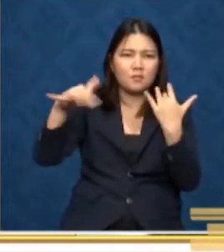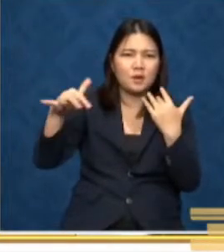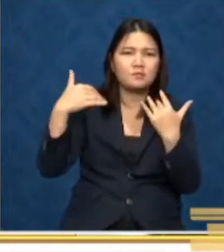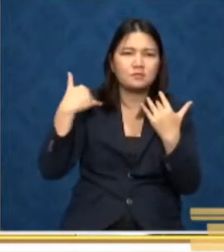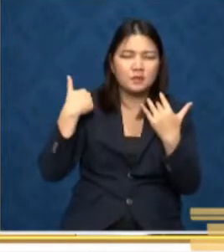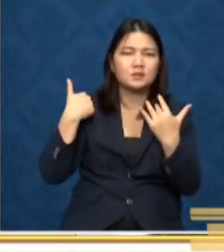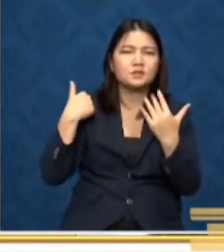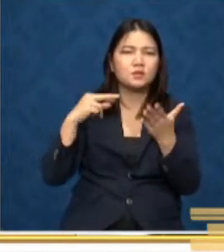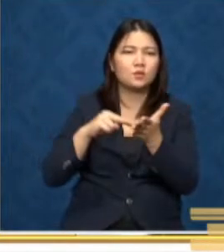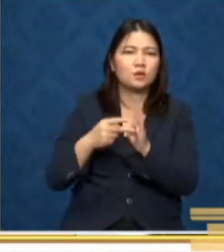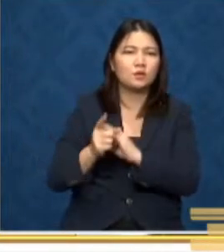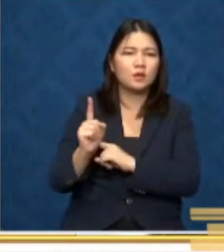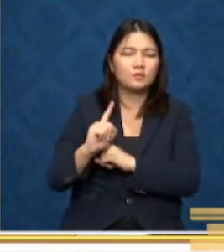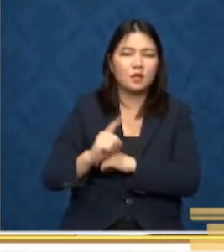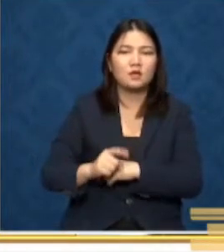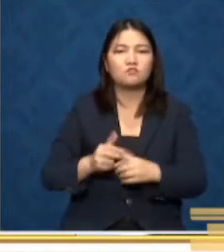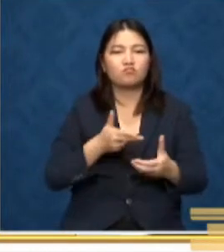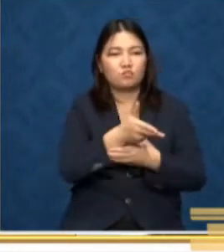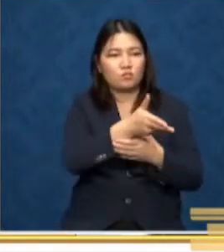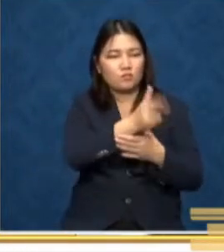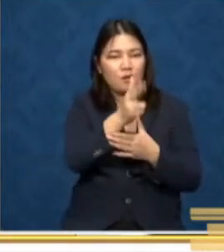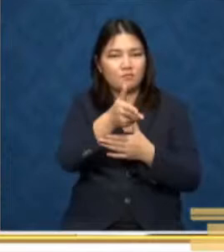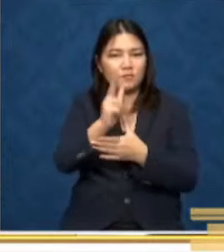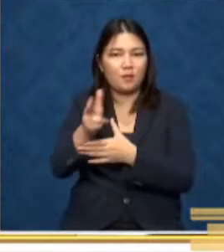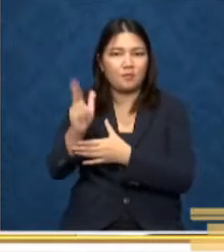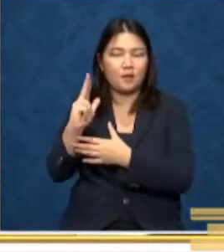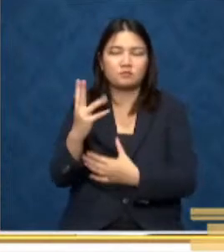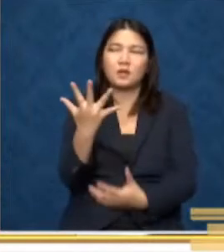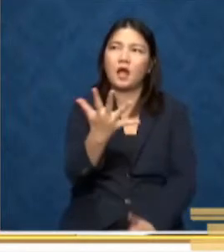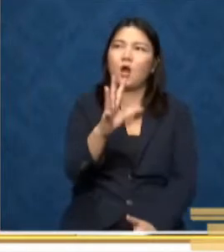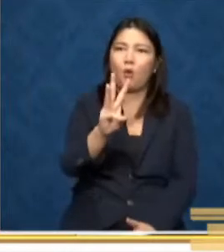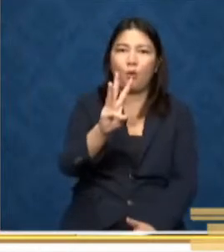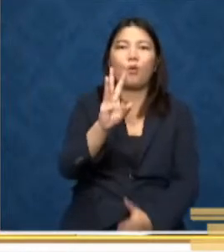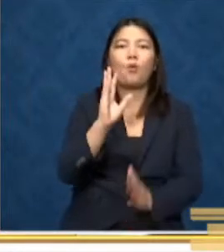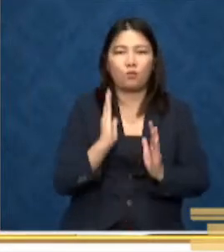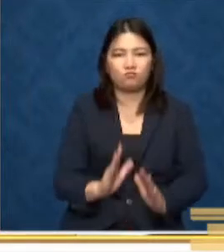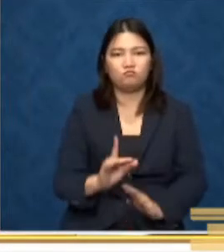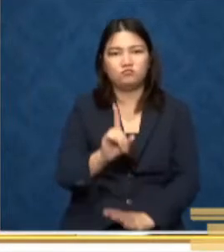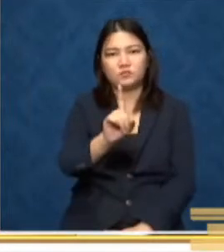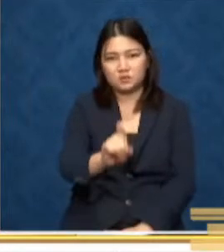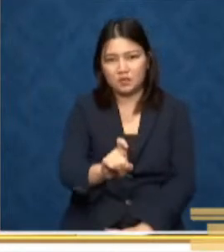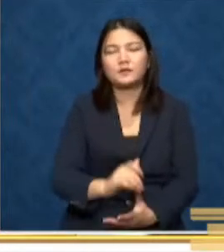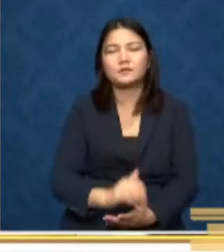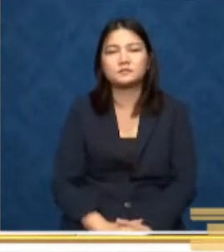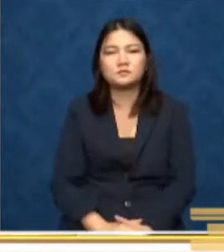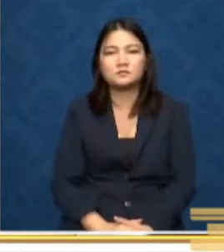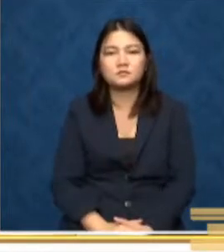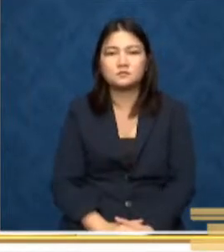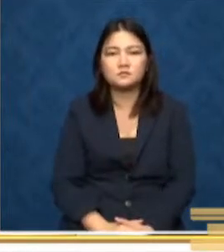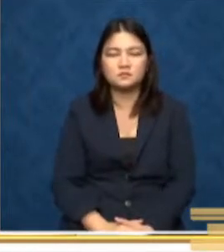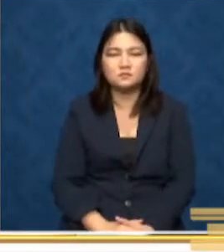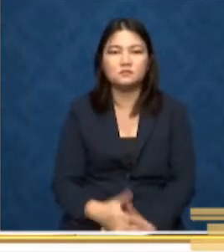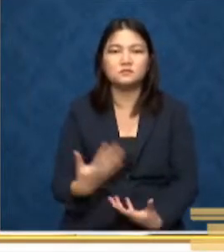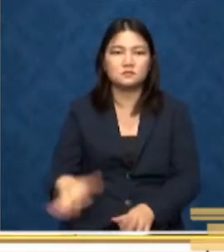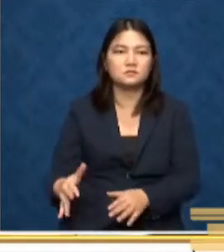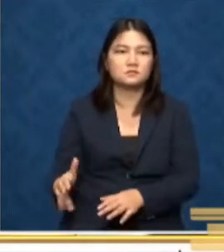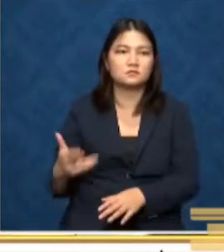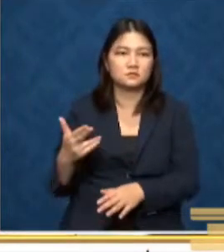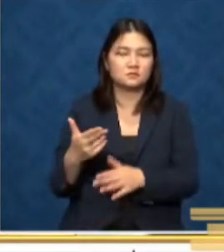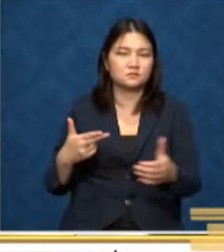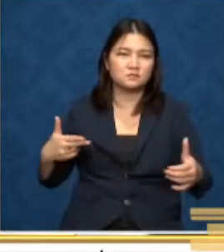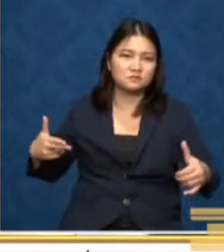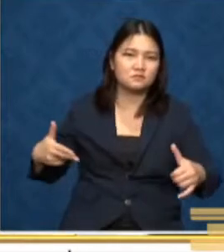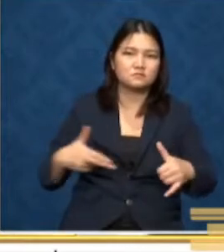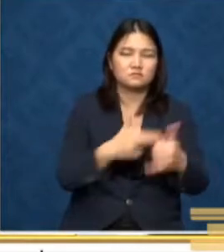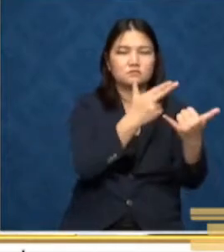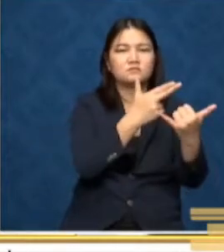ก็มีการสังหาร5คน6คนแล้วก็ใช้ดาบปลายปืนแทง